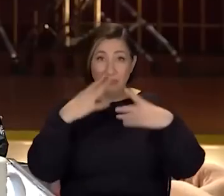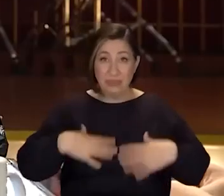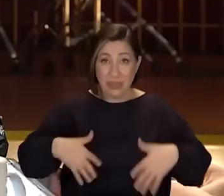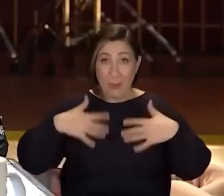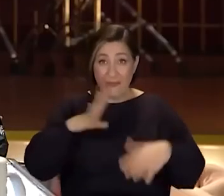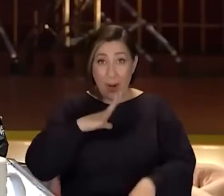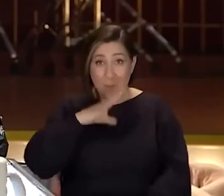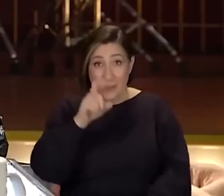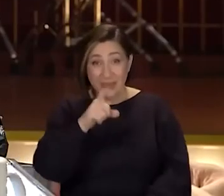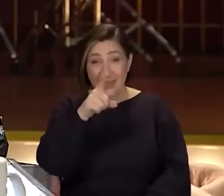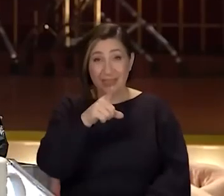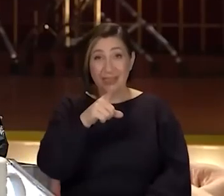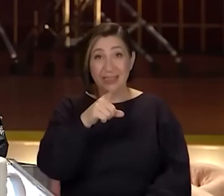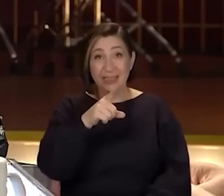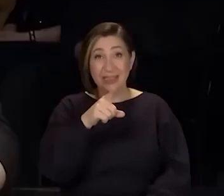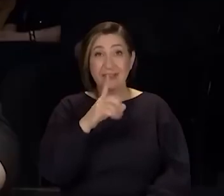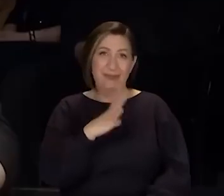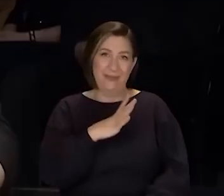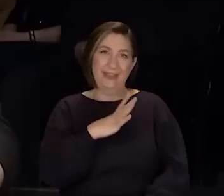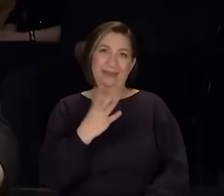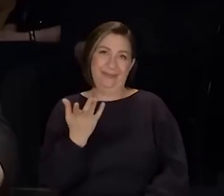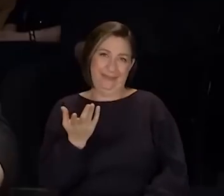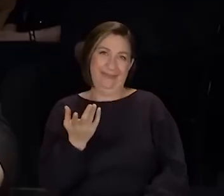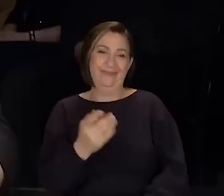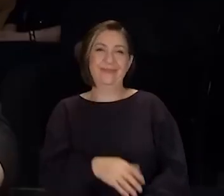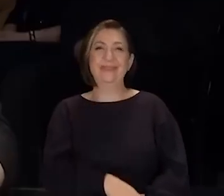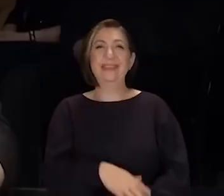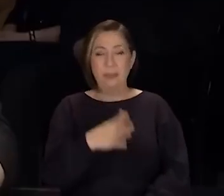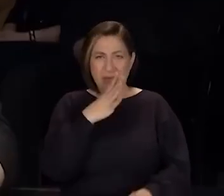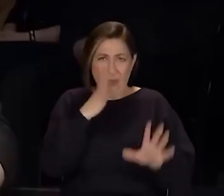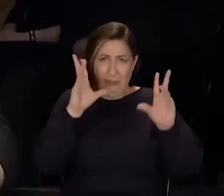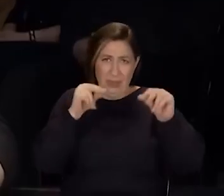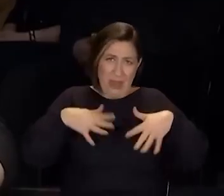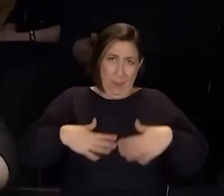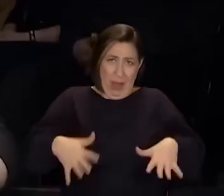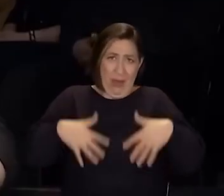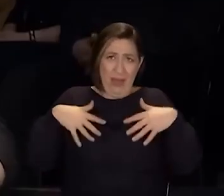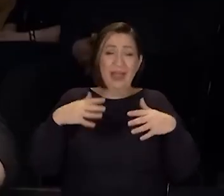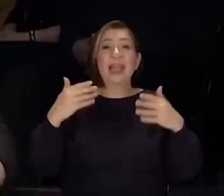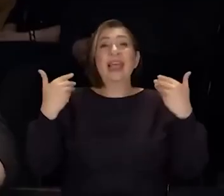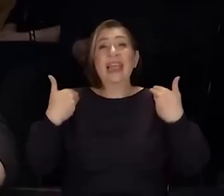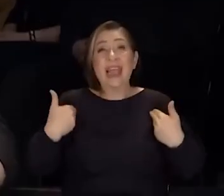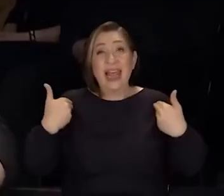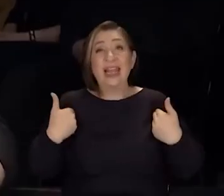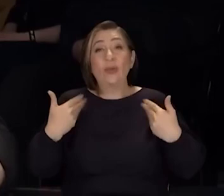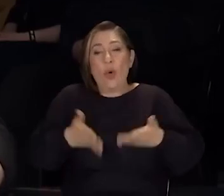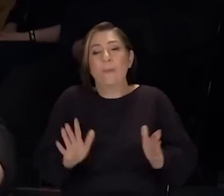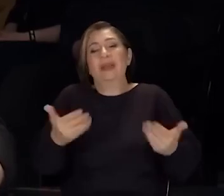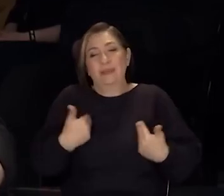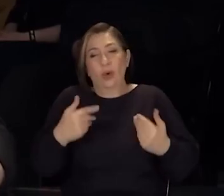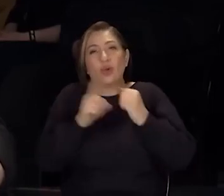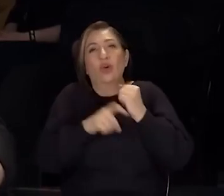musun? Senin bu halin pijamalısı var mı? Tabii ki. Var. Böyle bildiğimiz pijamalı. Var yani hani yelekle ve şeyle doğmadım